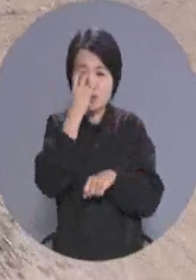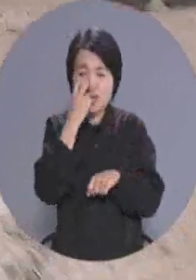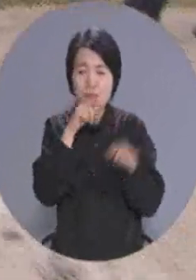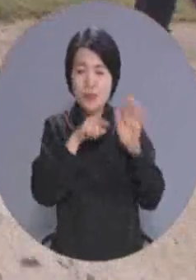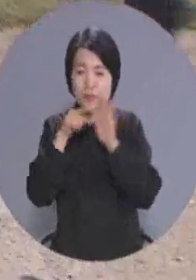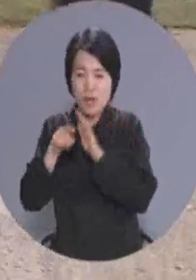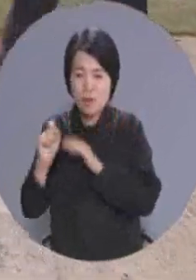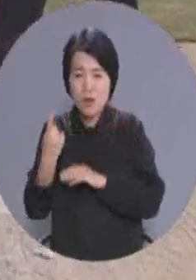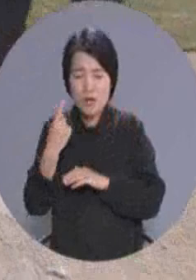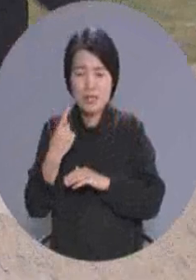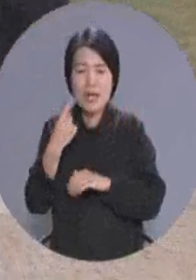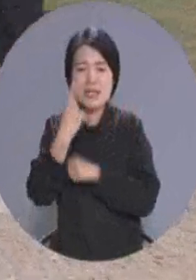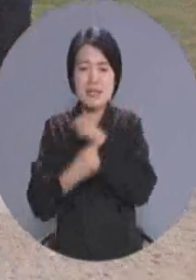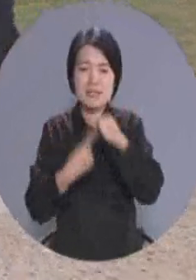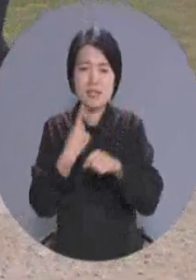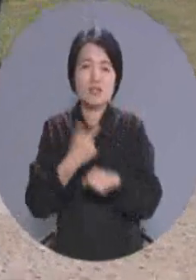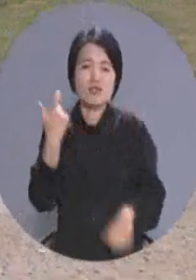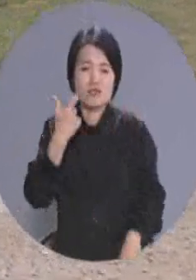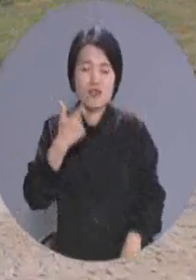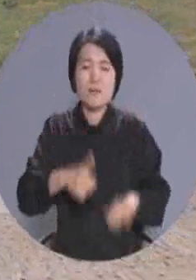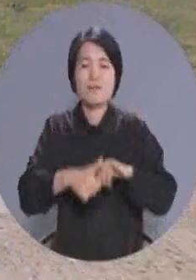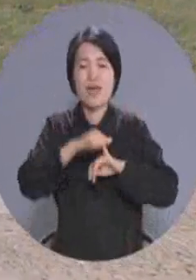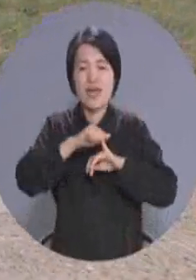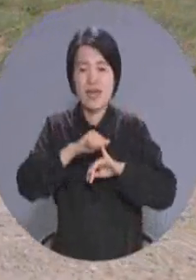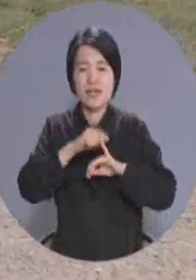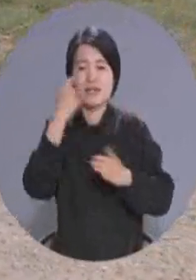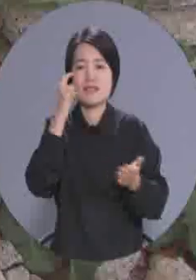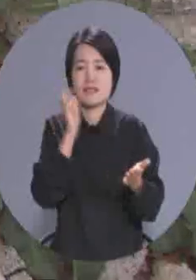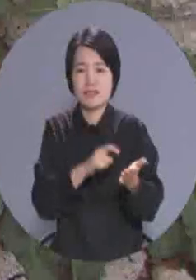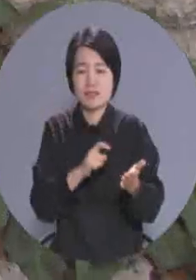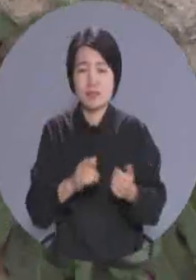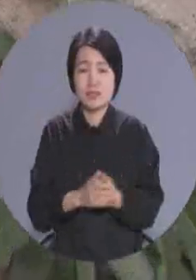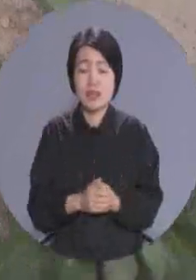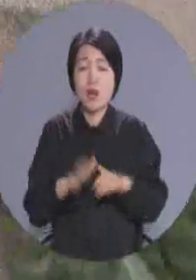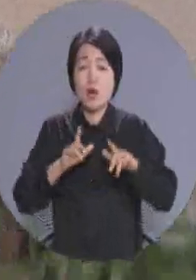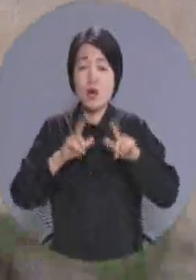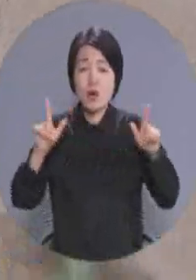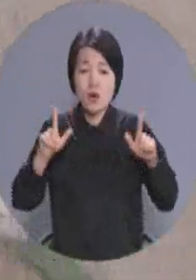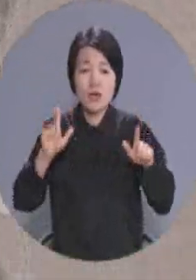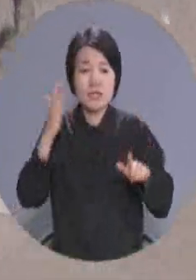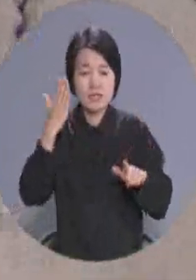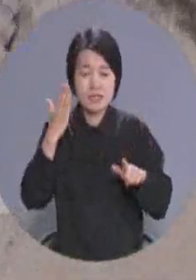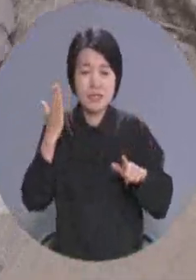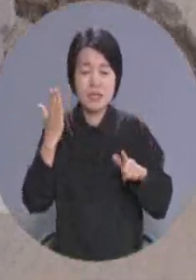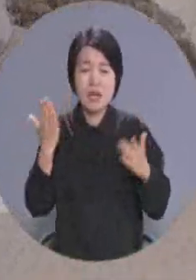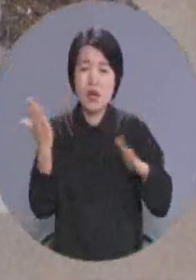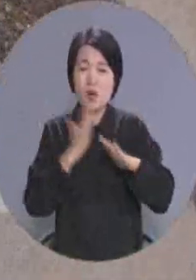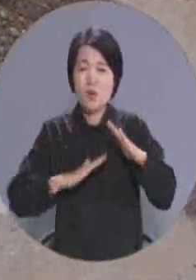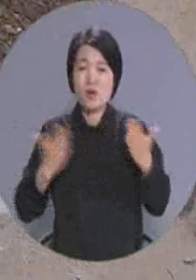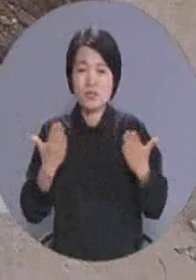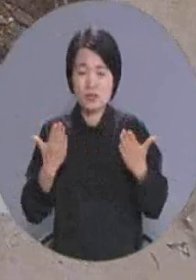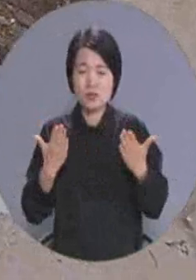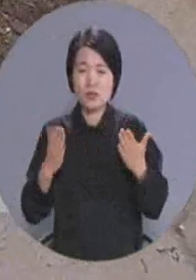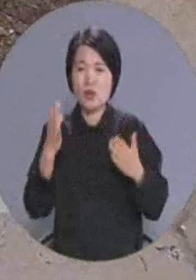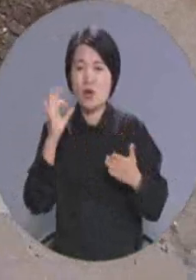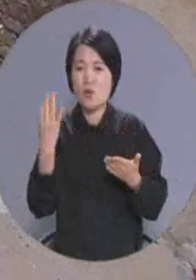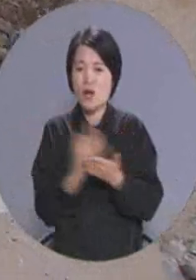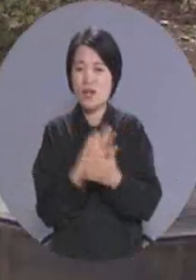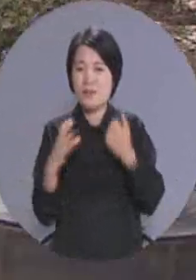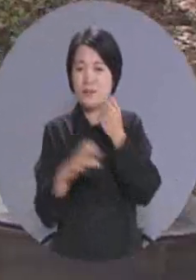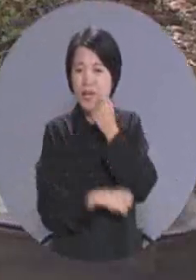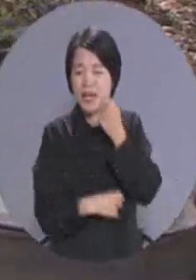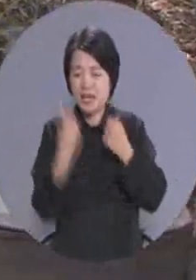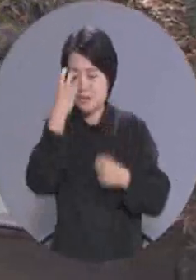통해 매년 60여건의 지적사항을 적발했습니다 특히 올해는 최근에 공로수당 횡령 사건이 감사원